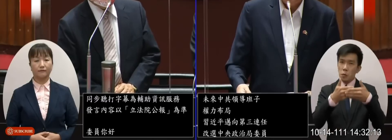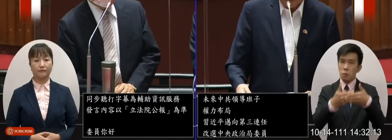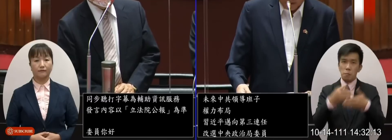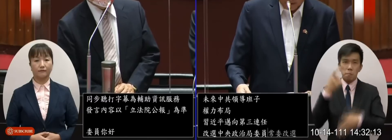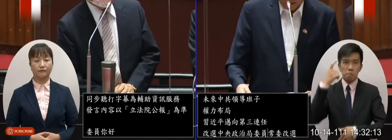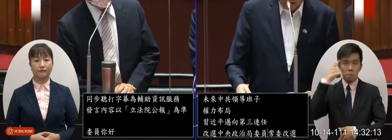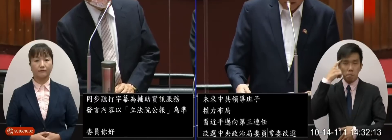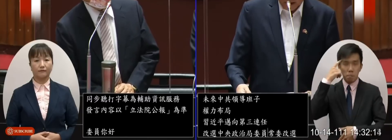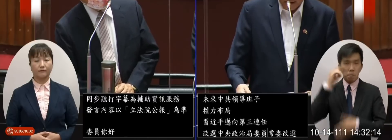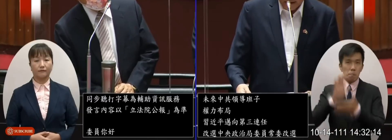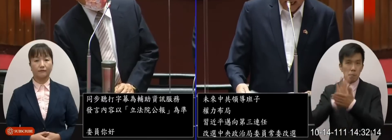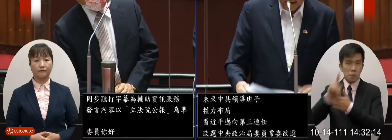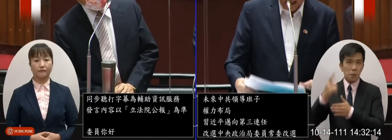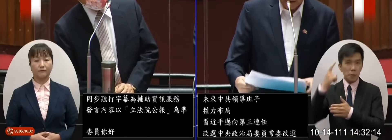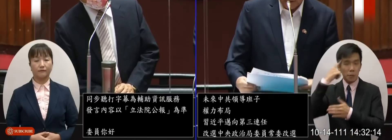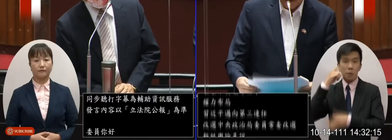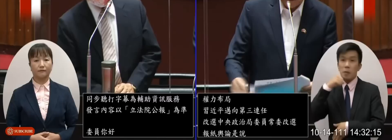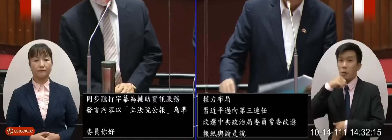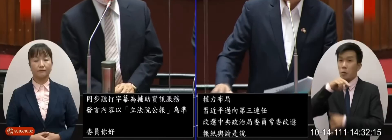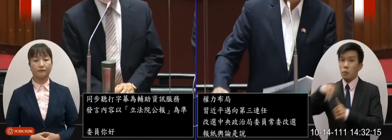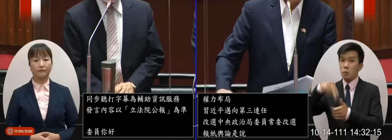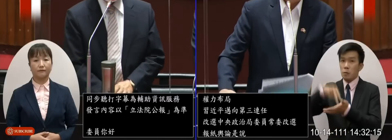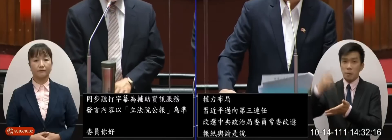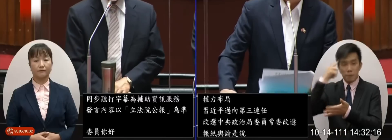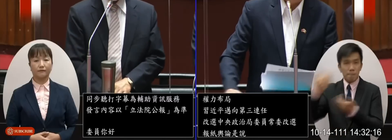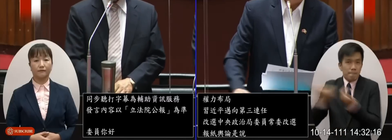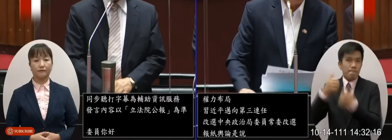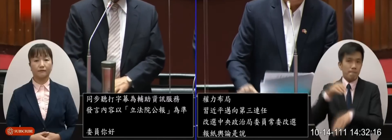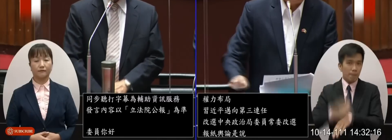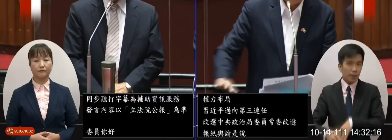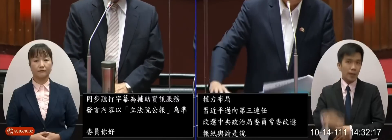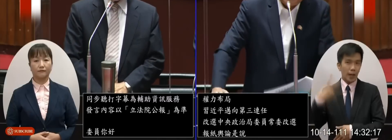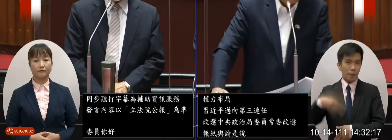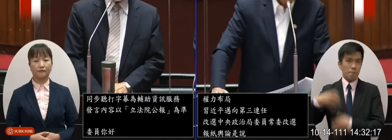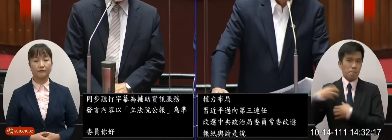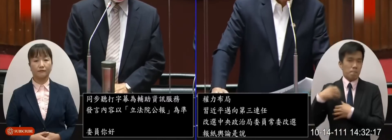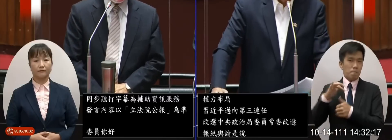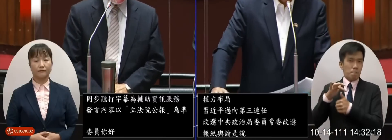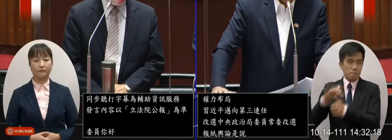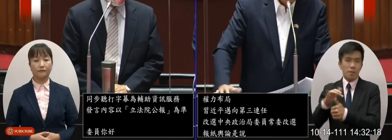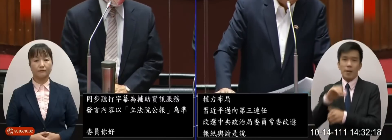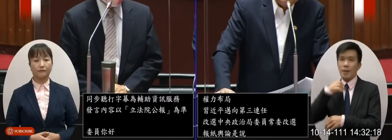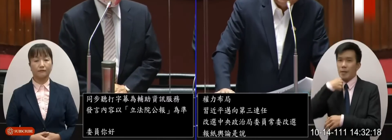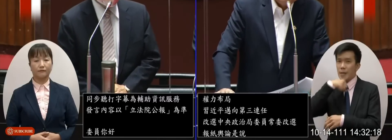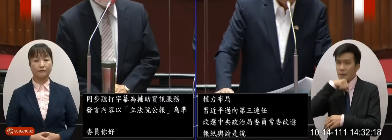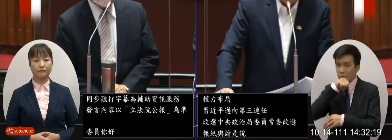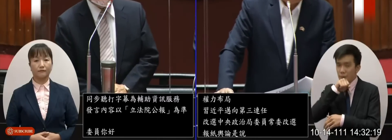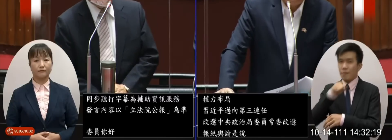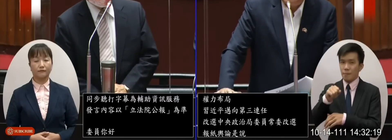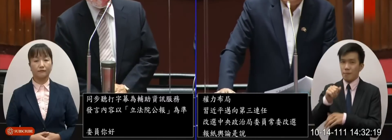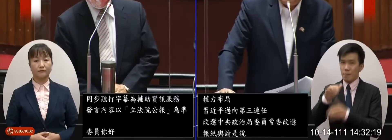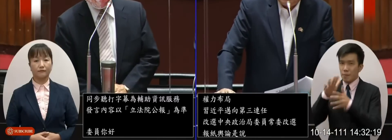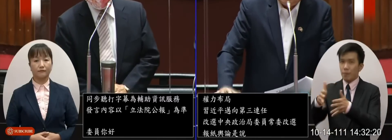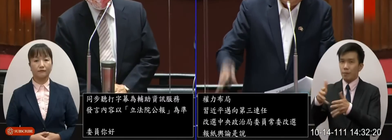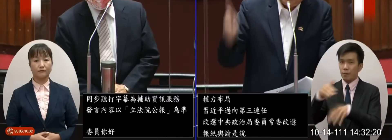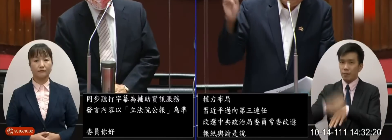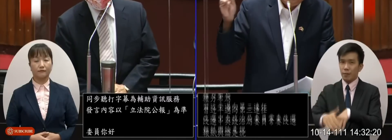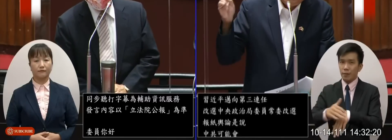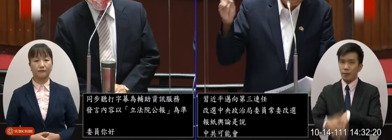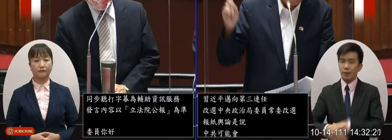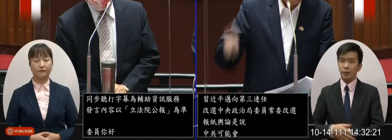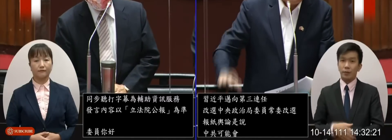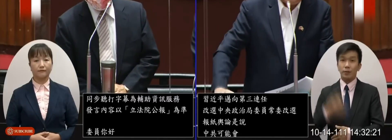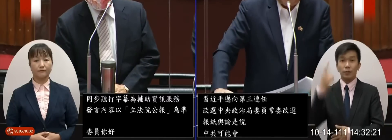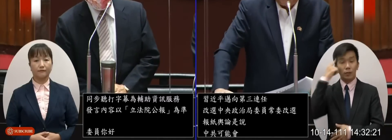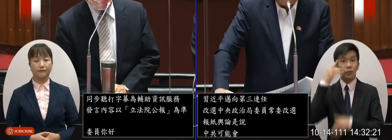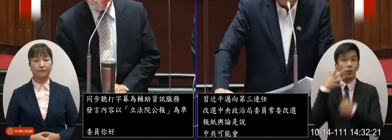反独促统，而且加大军事威胁及围台的策略。所以我想请教一下苏院长，我们针对